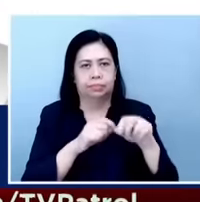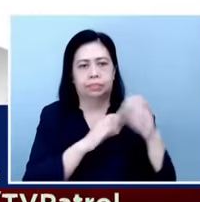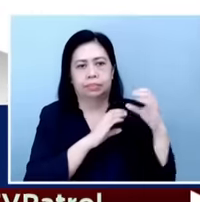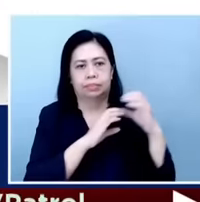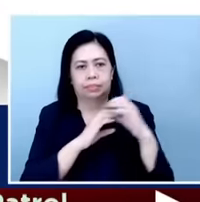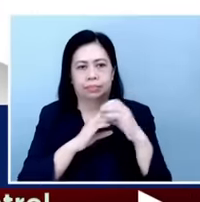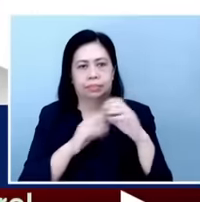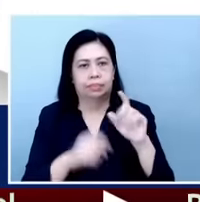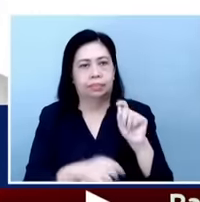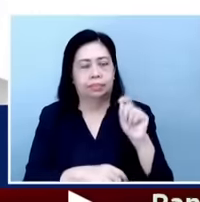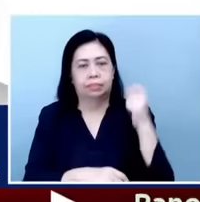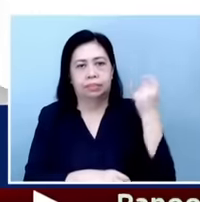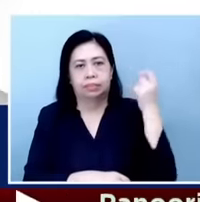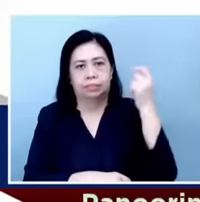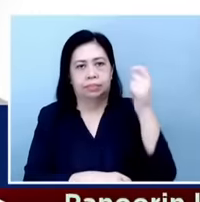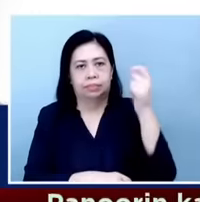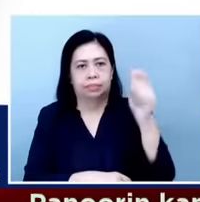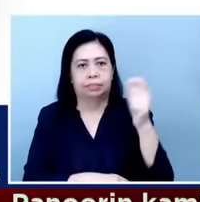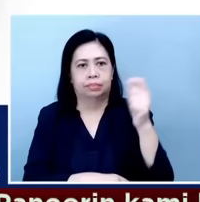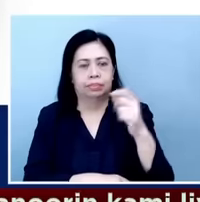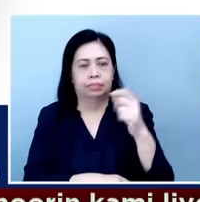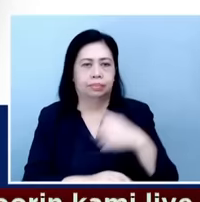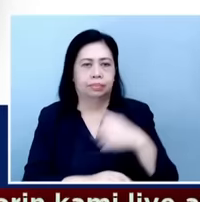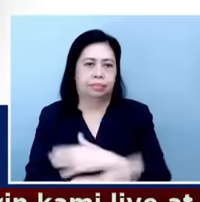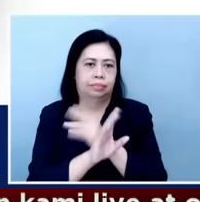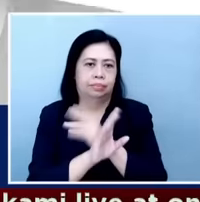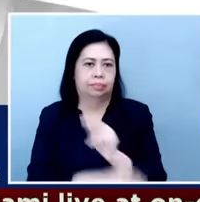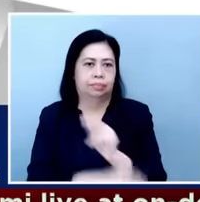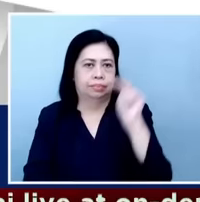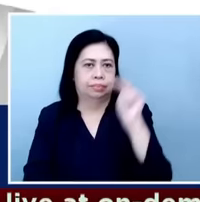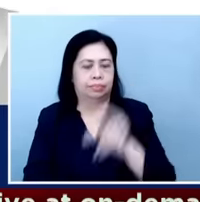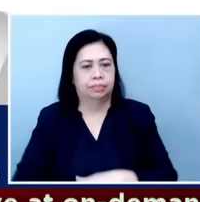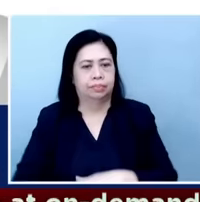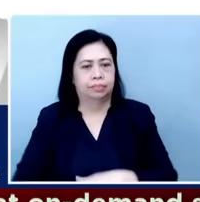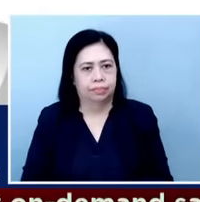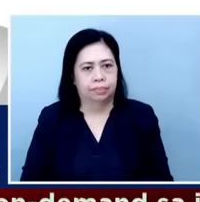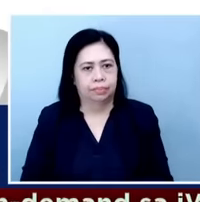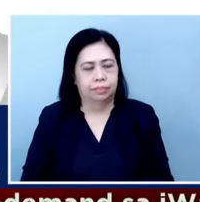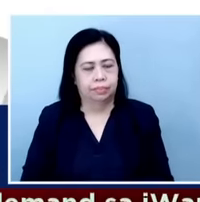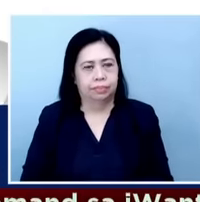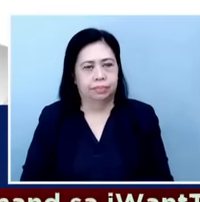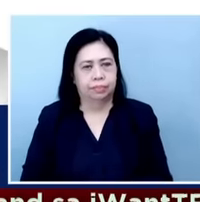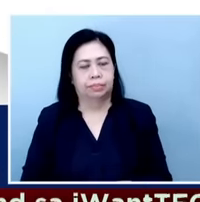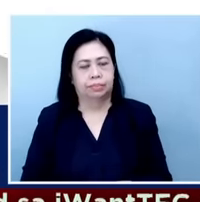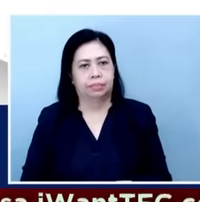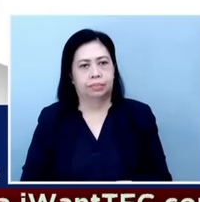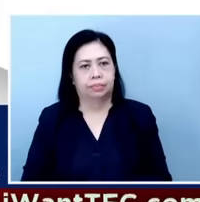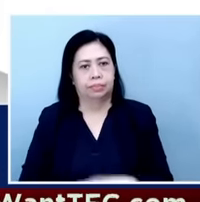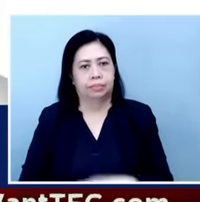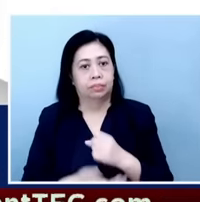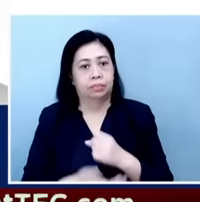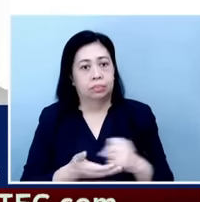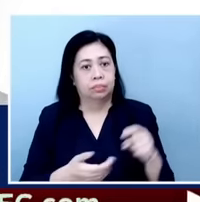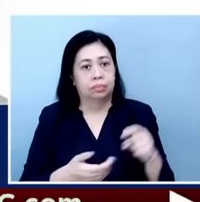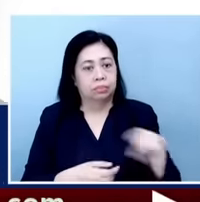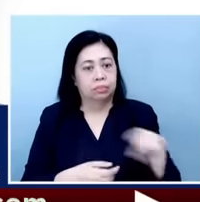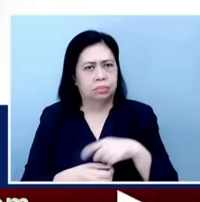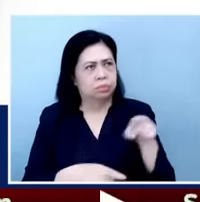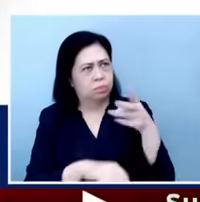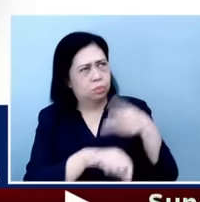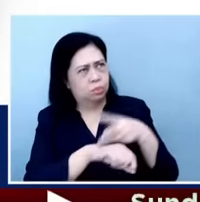Tagum City, Davao del Norte. Sagrado ka na tungod kay, sagrado siya, tungod kay kanang kahoy, di na siya